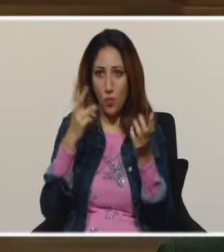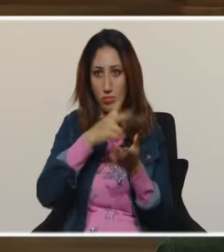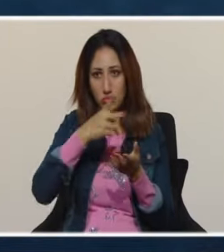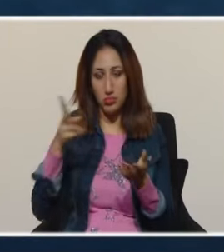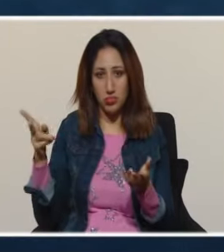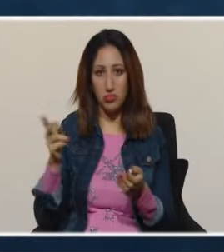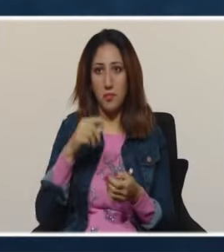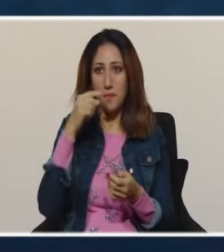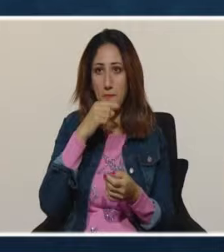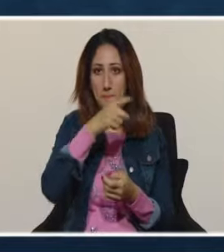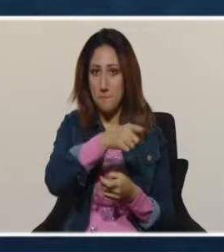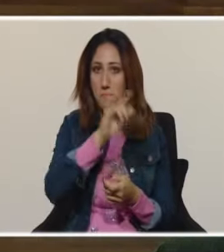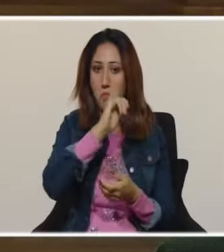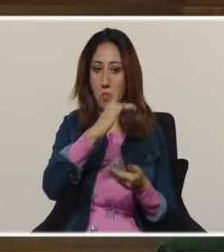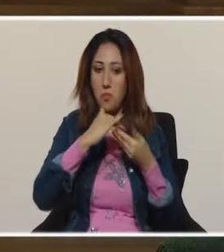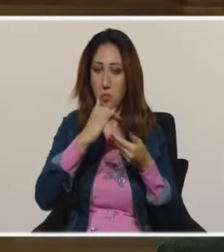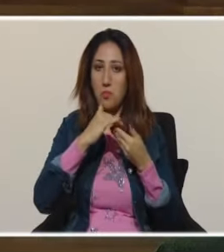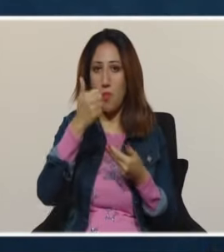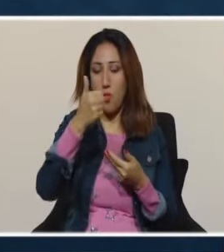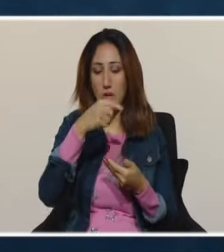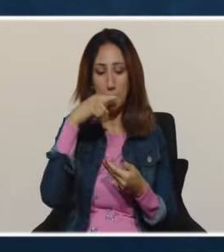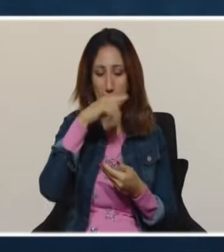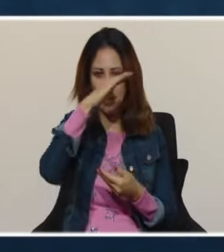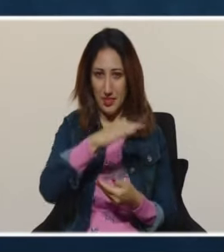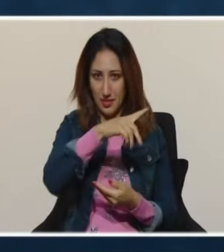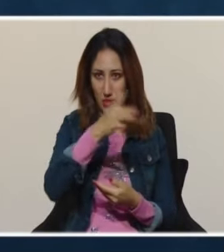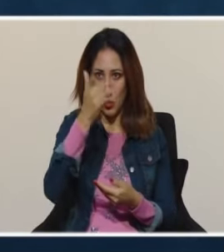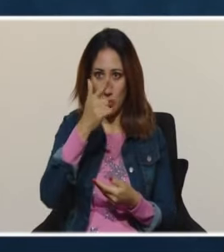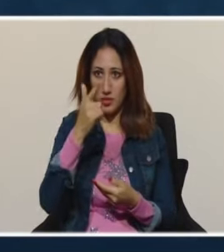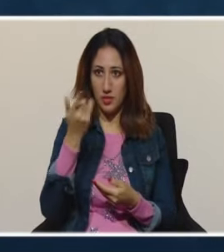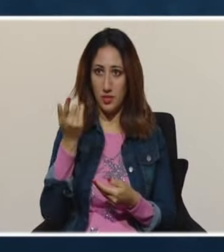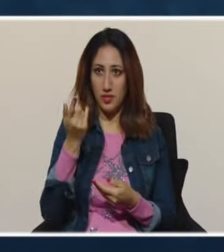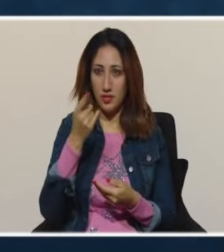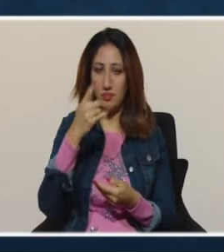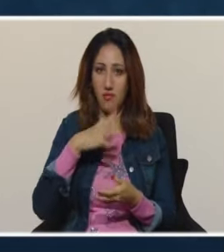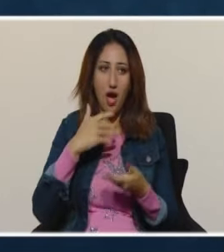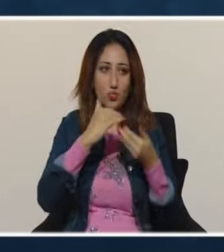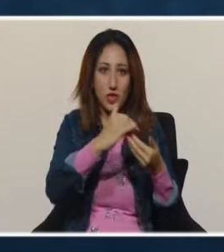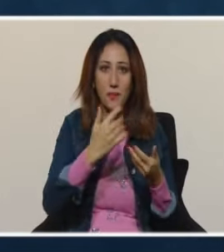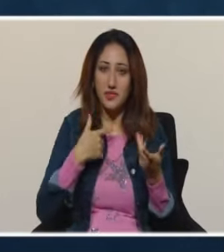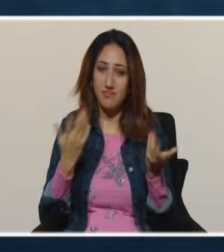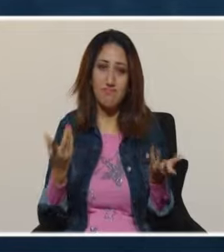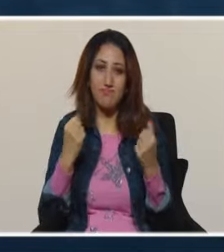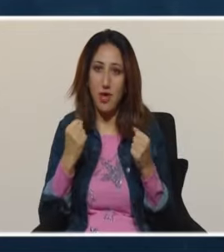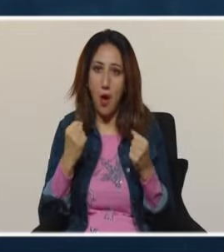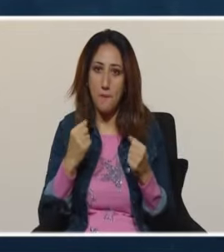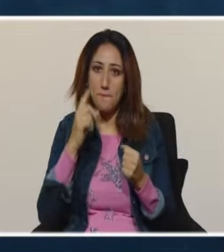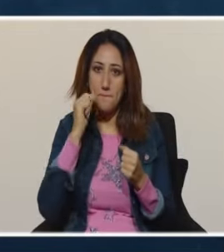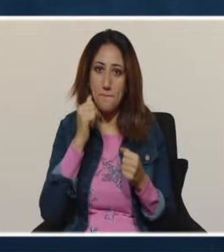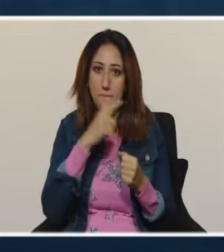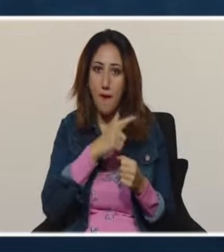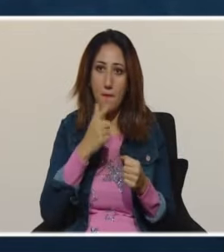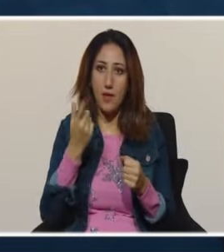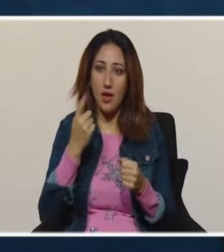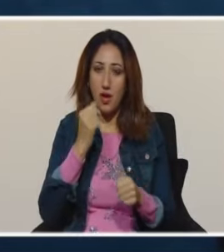حياتكم؟ اه طبعا. طب ليه مش بتساعدوها؟ احنا نفسنا والله نساعدها، بس بابا عمره ما خلانا